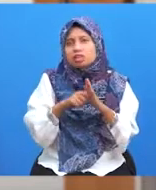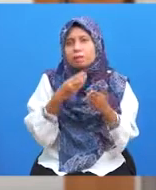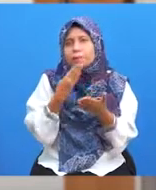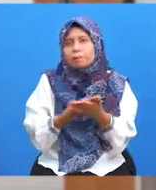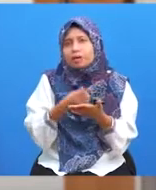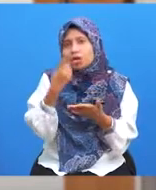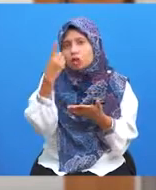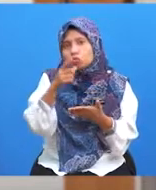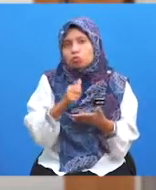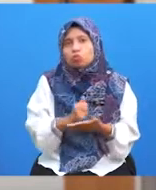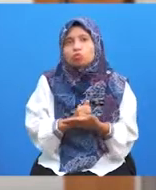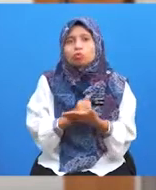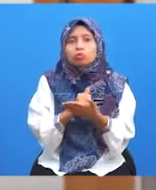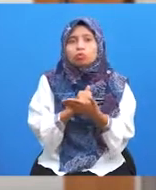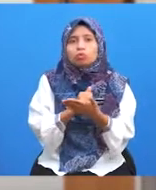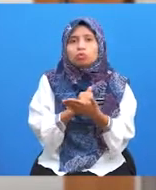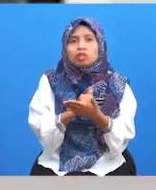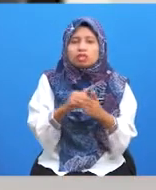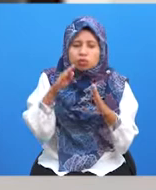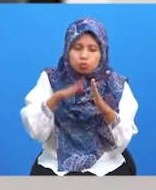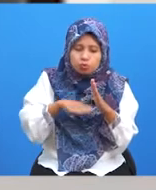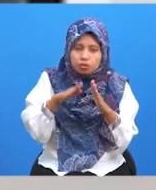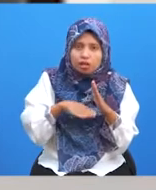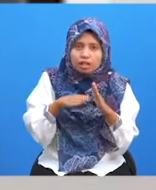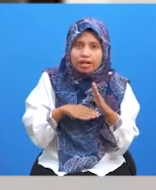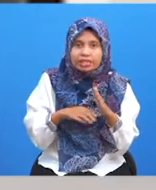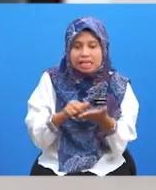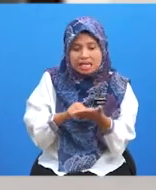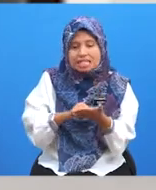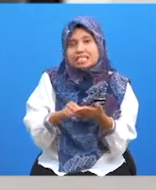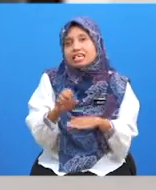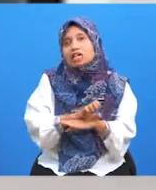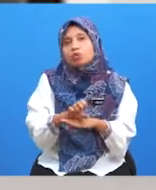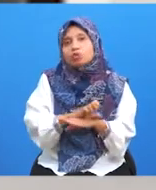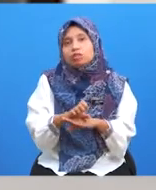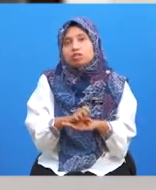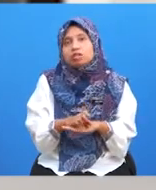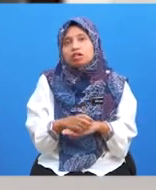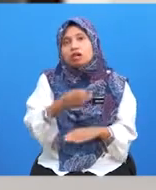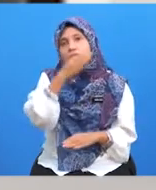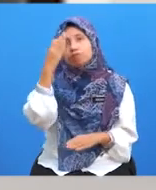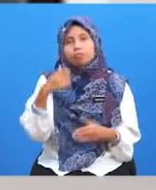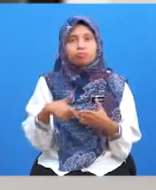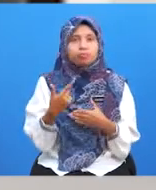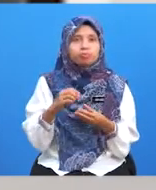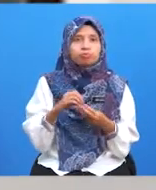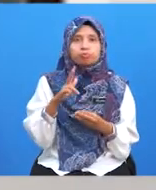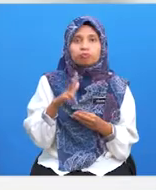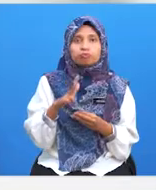ekonomi dengan renanti dapat diminimumkan seterusnya facto luaran yang ketiga